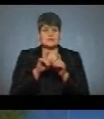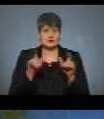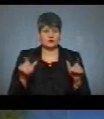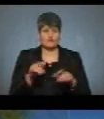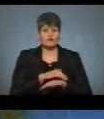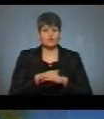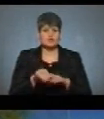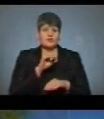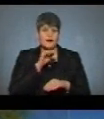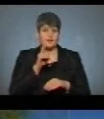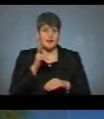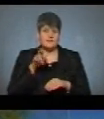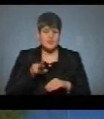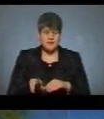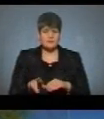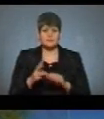За проектом площа забудови